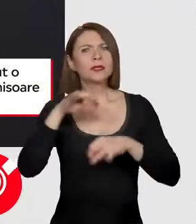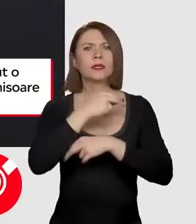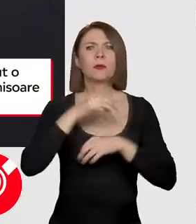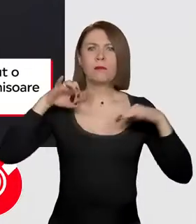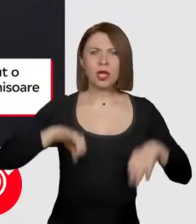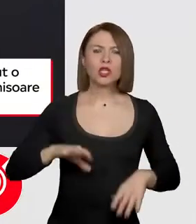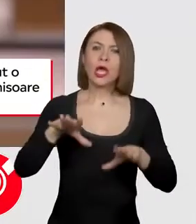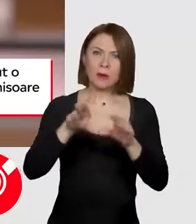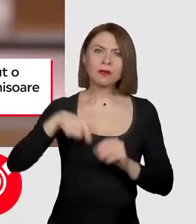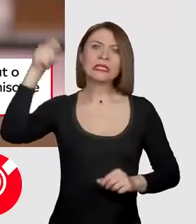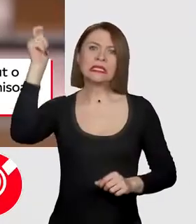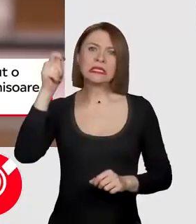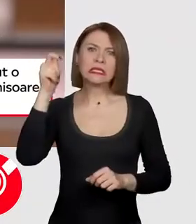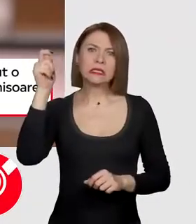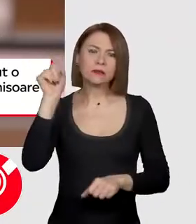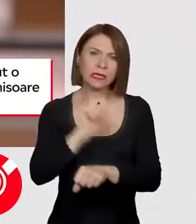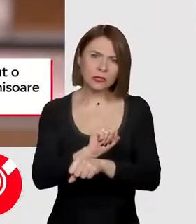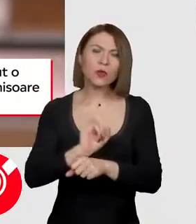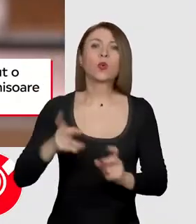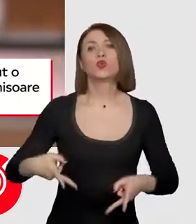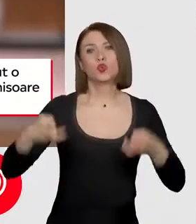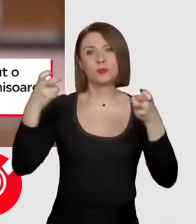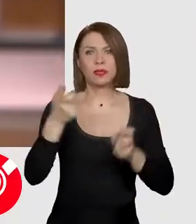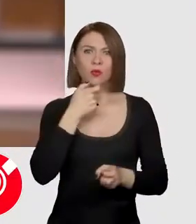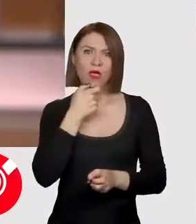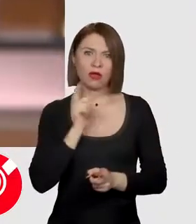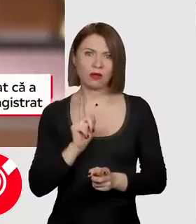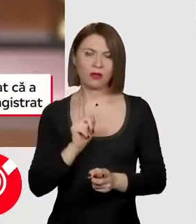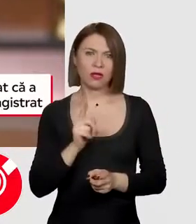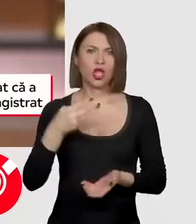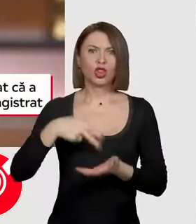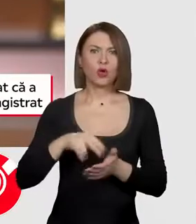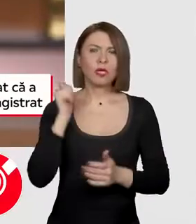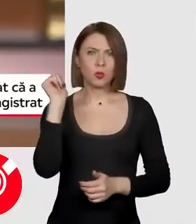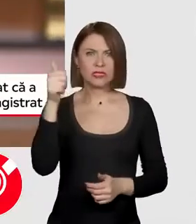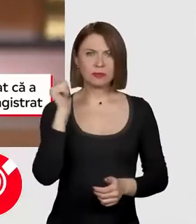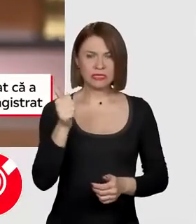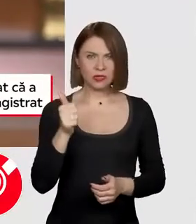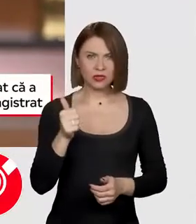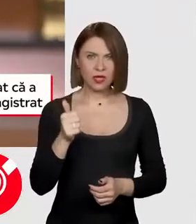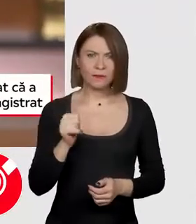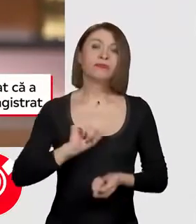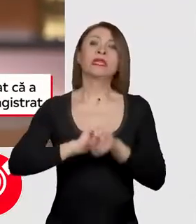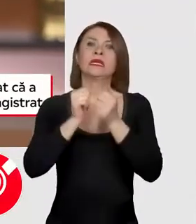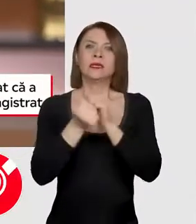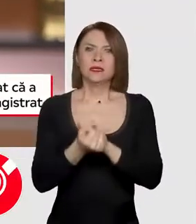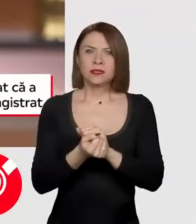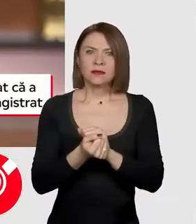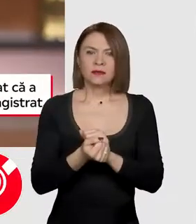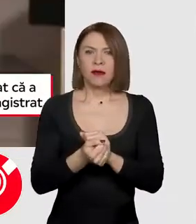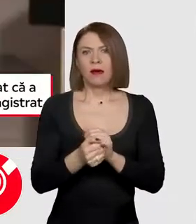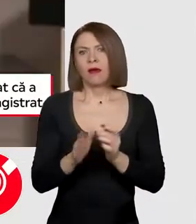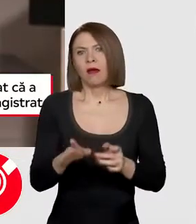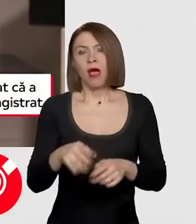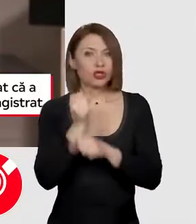a fost condamnat cu suspendare, la 2 ani de suspendare în 2011, dar cam